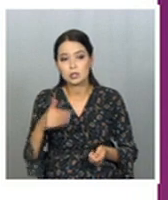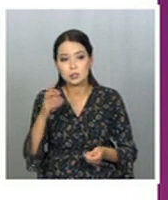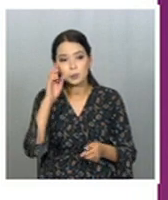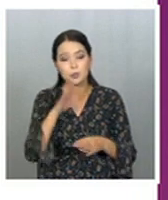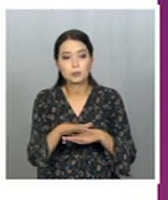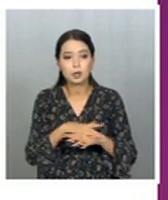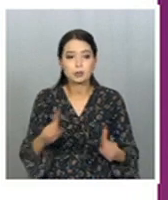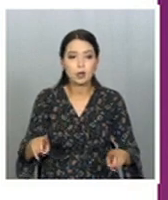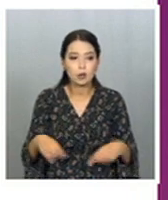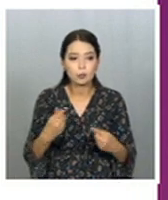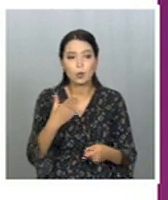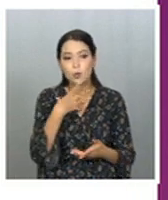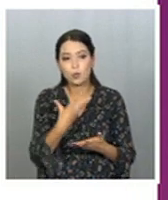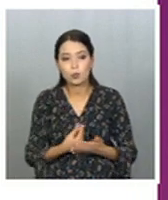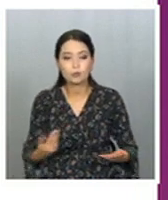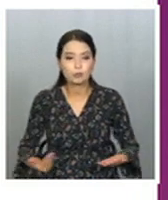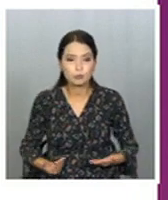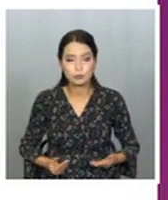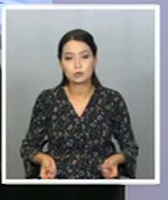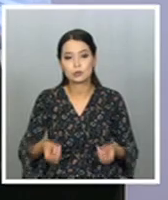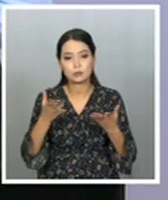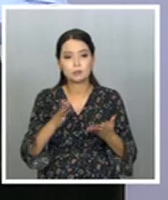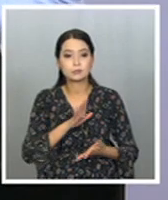жолында өз өмірлерін құрбан етті.